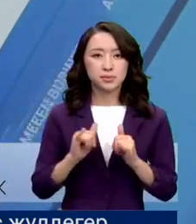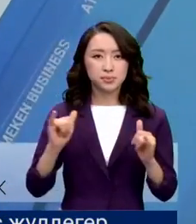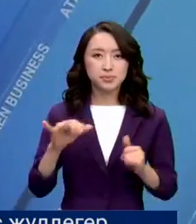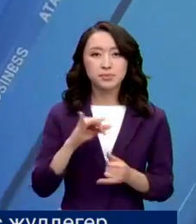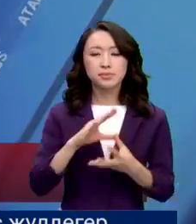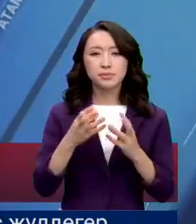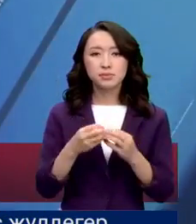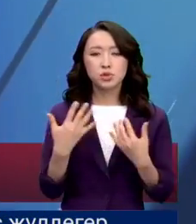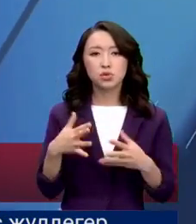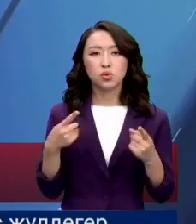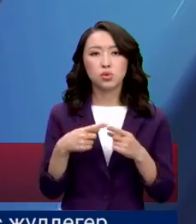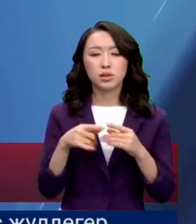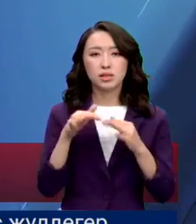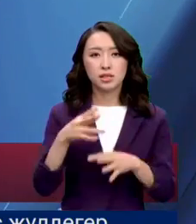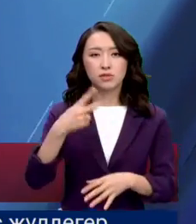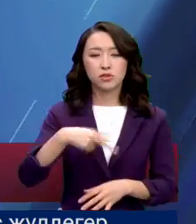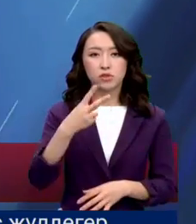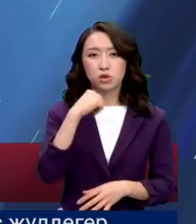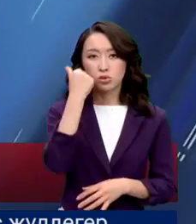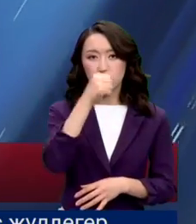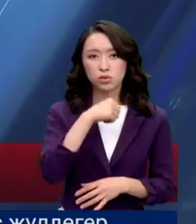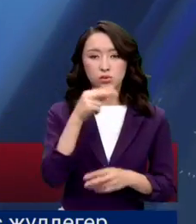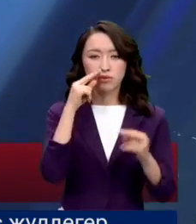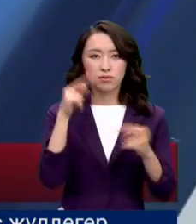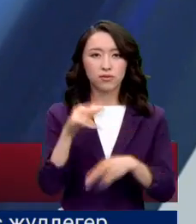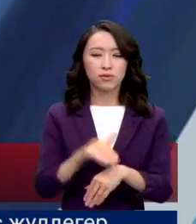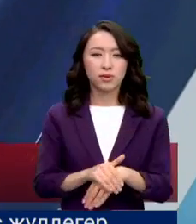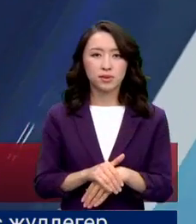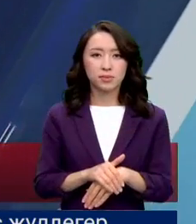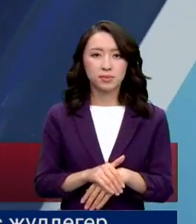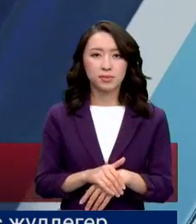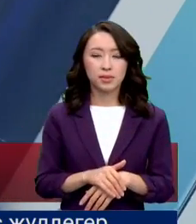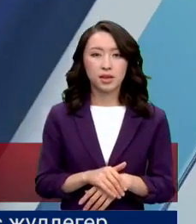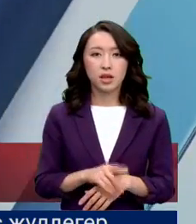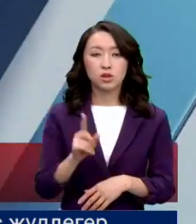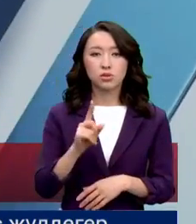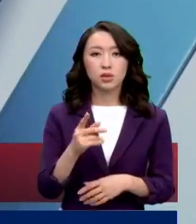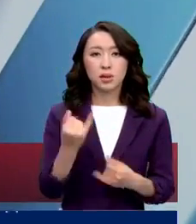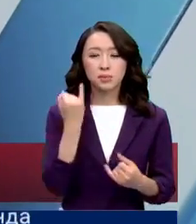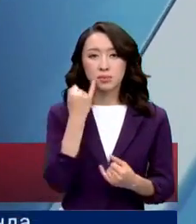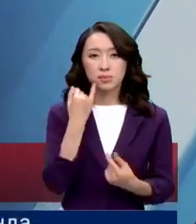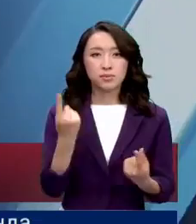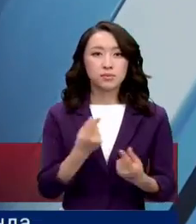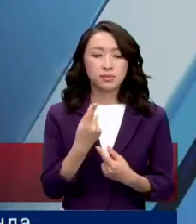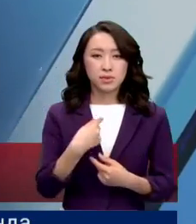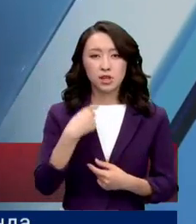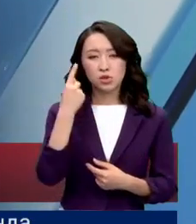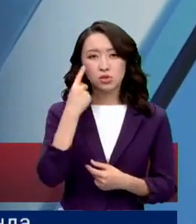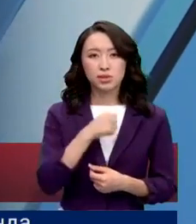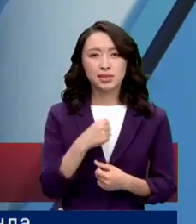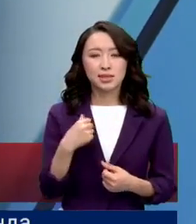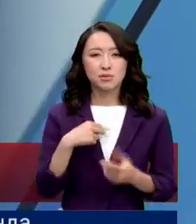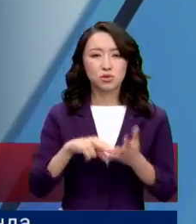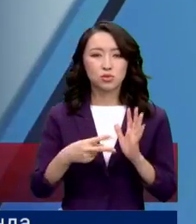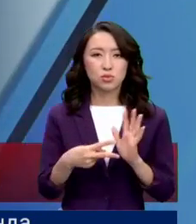принципе, возбуждены уголовные дела только в 2022 году свидетельство об этом. А вот что делать с мелкими, я думаю, здесь самый оптимальный